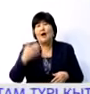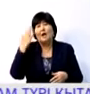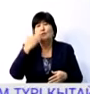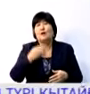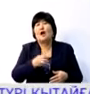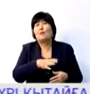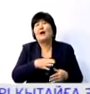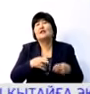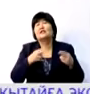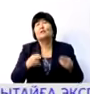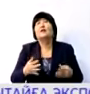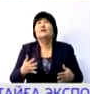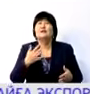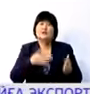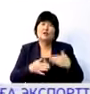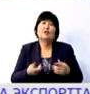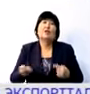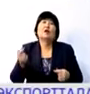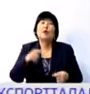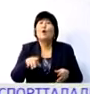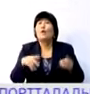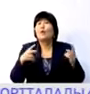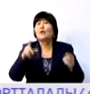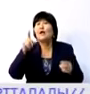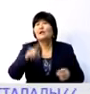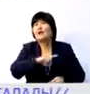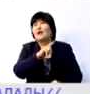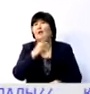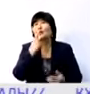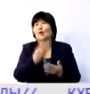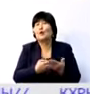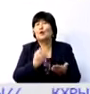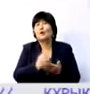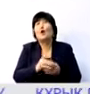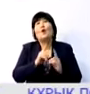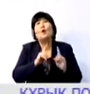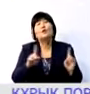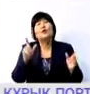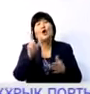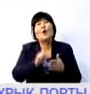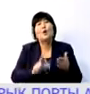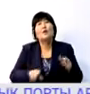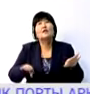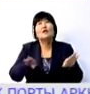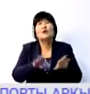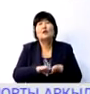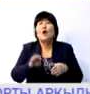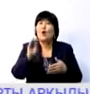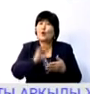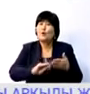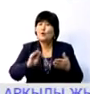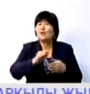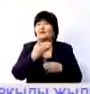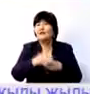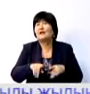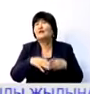сапар болды. Серпіліп қайттық. Ол нәзік болмыстың мықтылығын көрсетіп жүр. Өзгеше өлең өрнегімен қоса журналистика